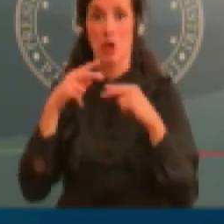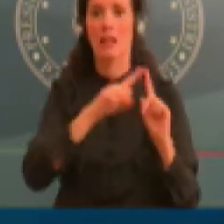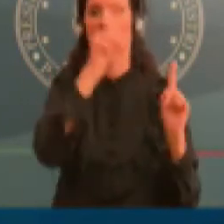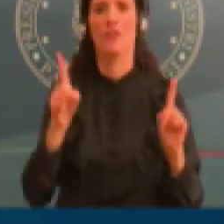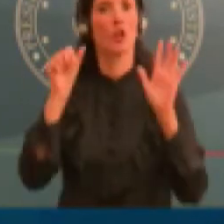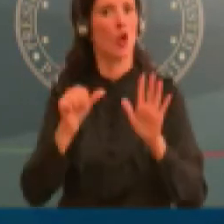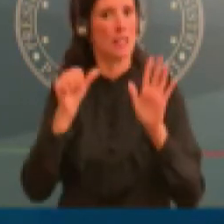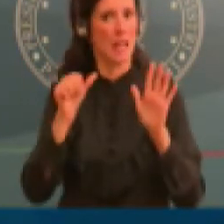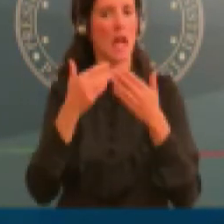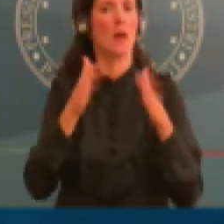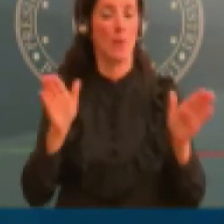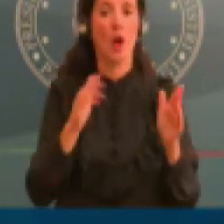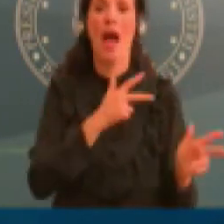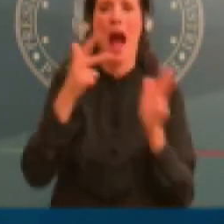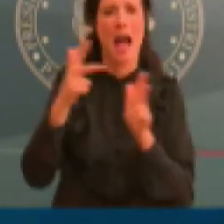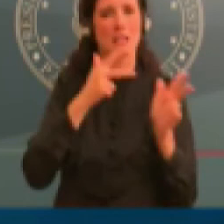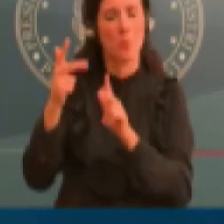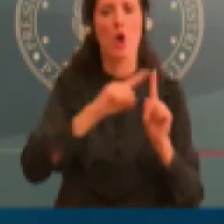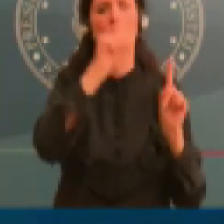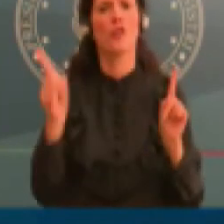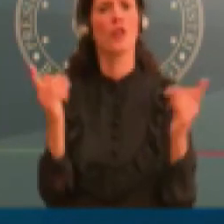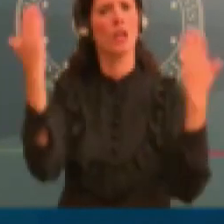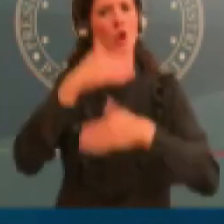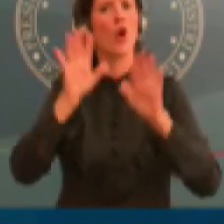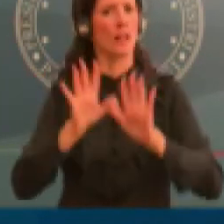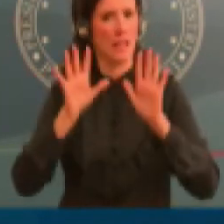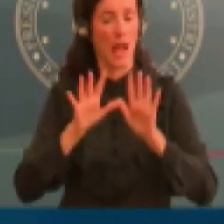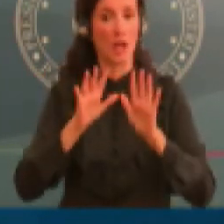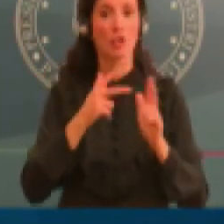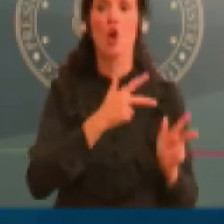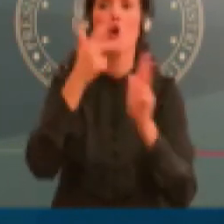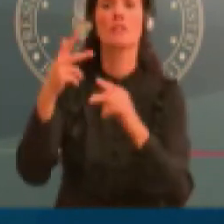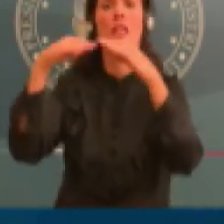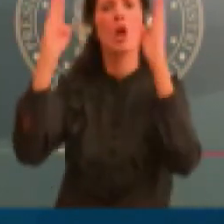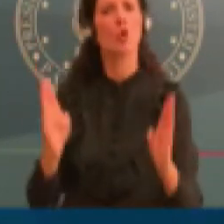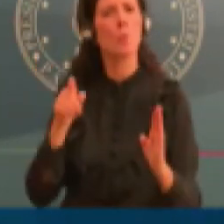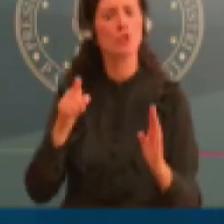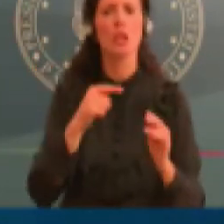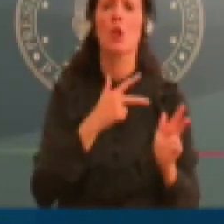però restrizioni e continuano a rimanere chiuse piscine,